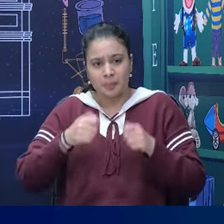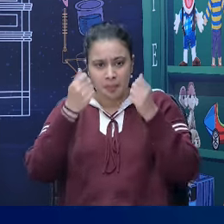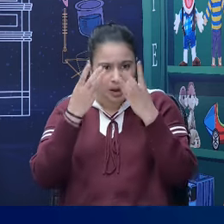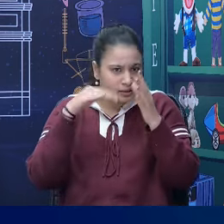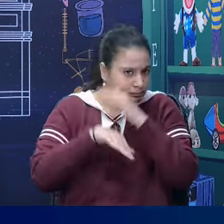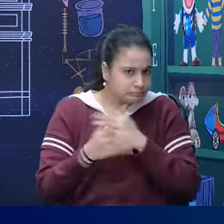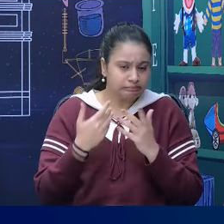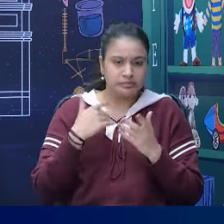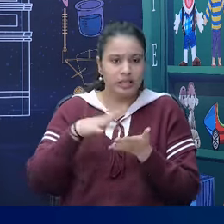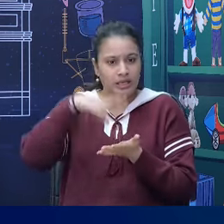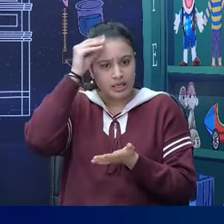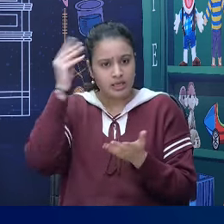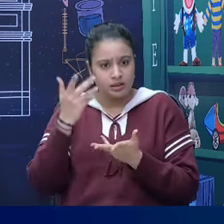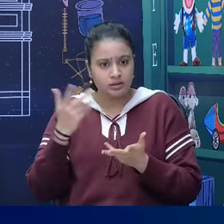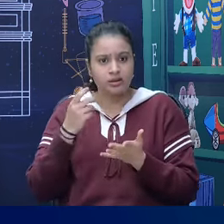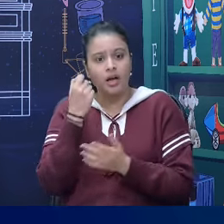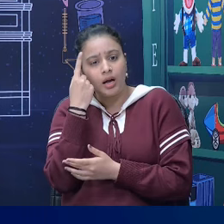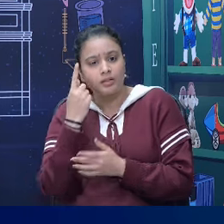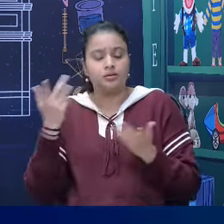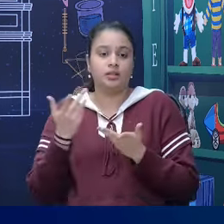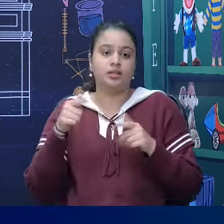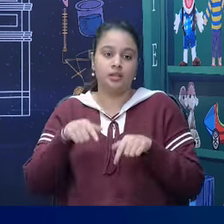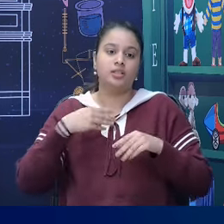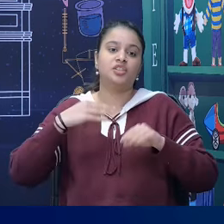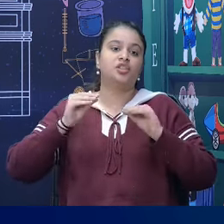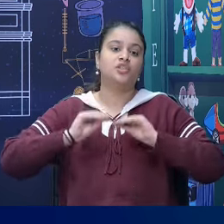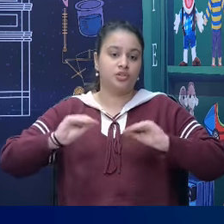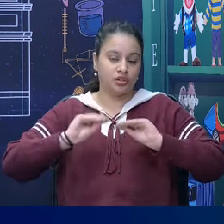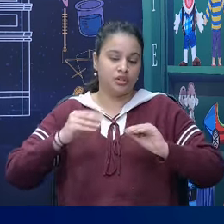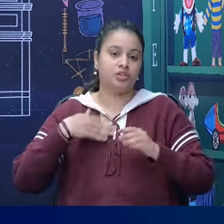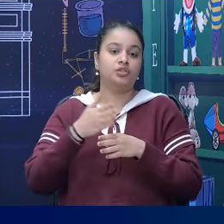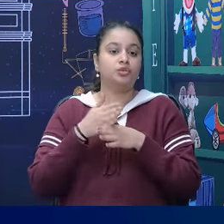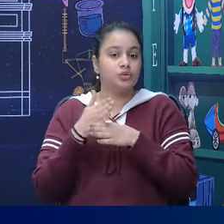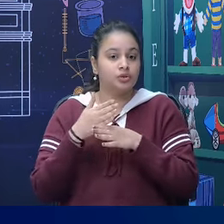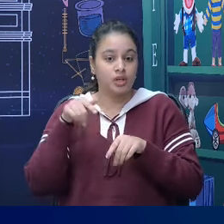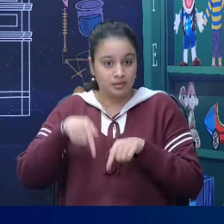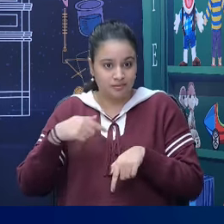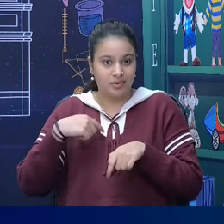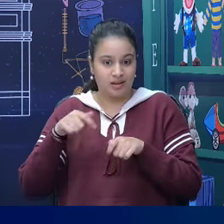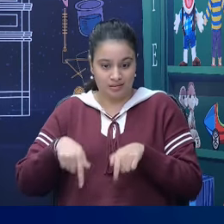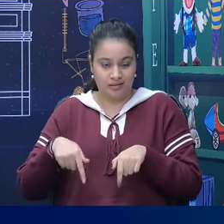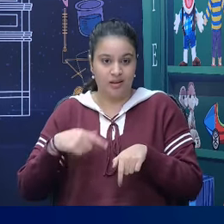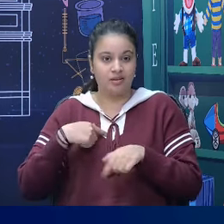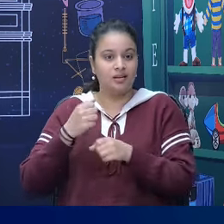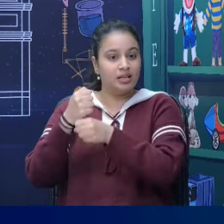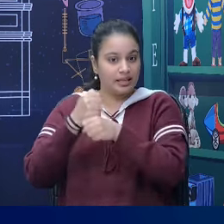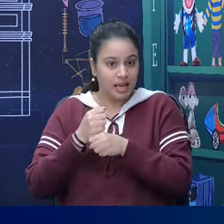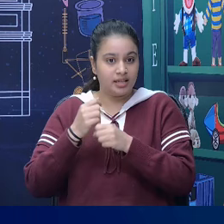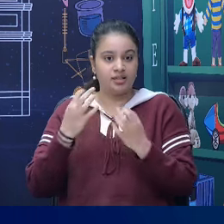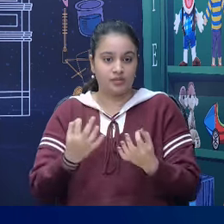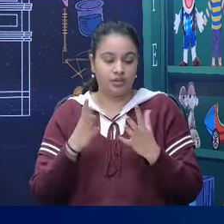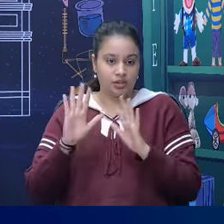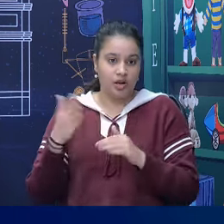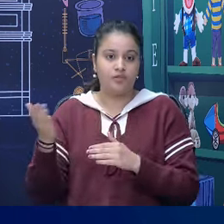सीखेंगे पढ़ेंगे और समझेंगे यह जानकारी साझा करने के लिए हमारे साथ स्टूडियो में मौजूद हैं हमारे आज के विशेषज्ञ तो आपका परिचय